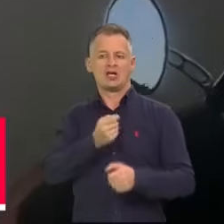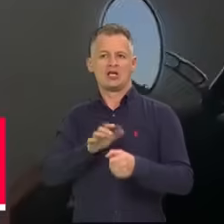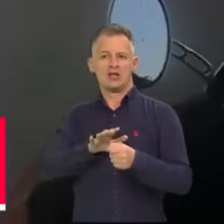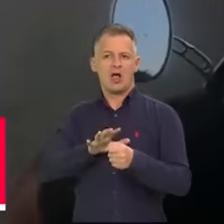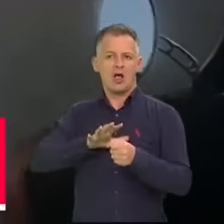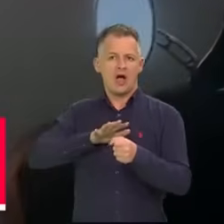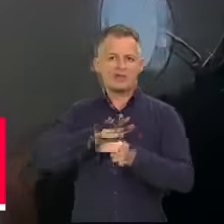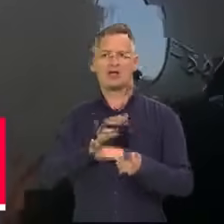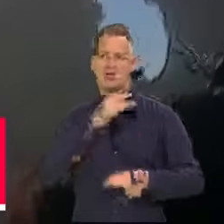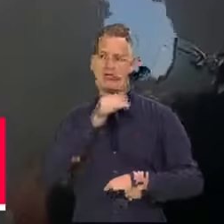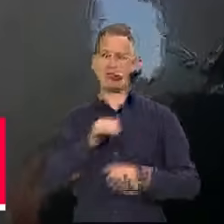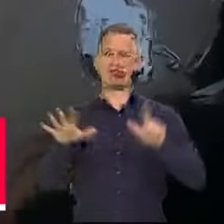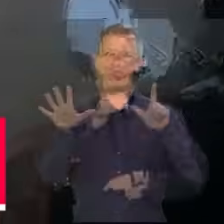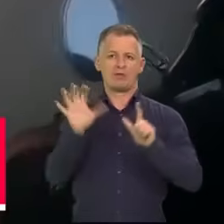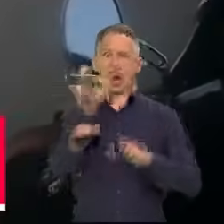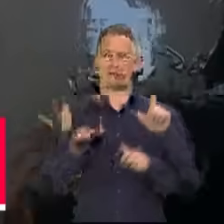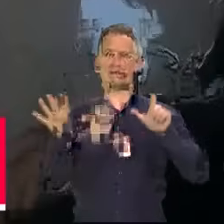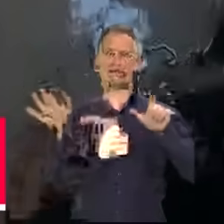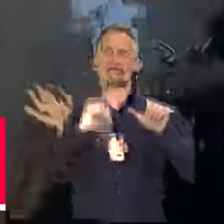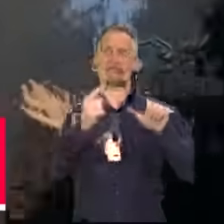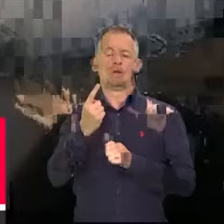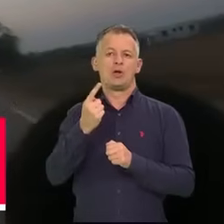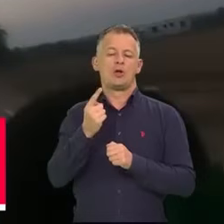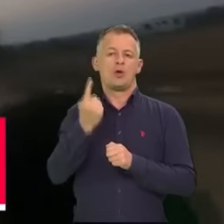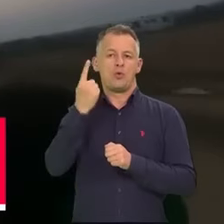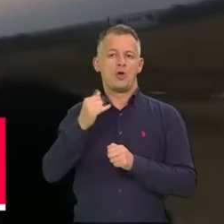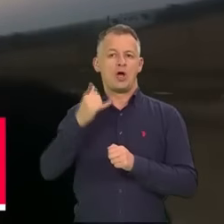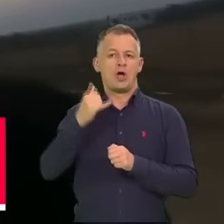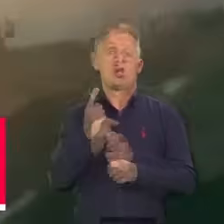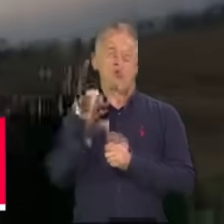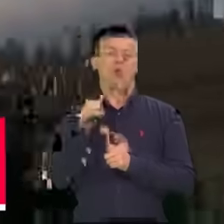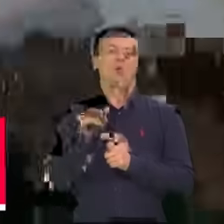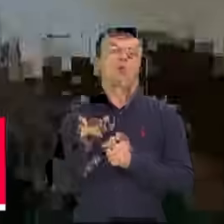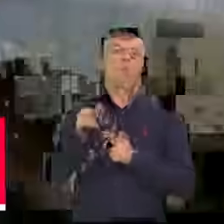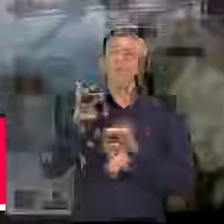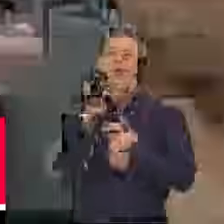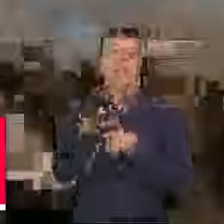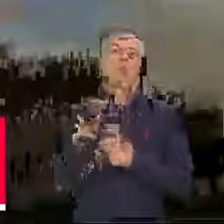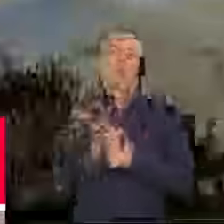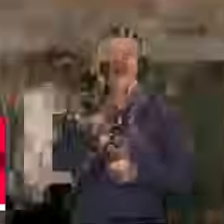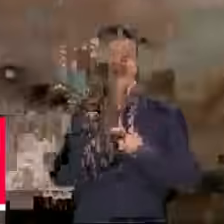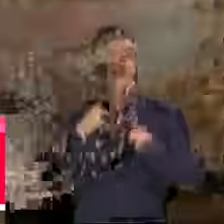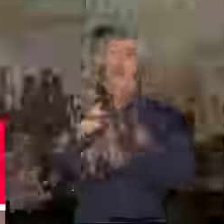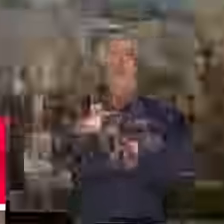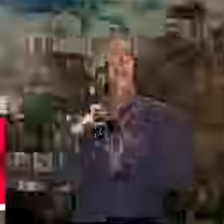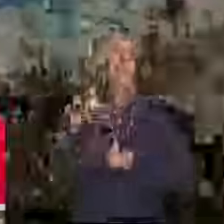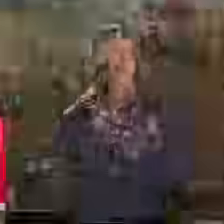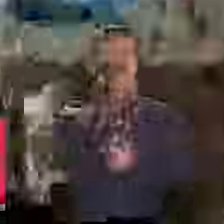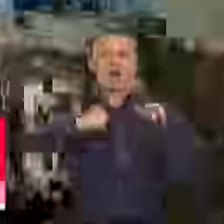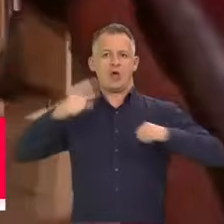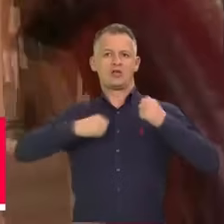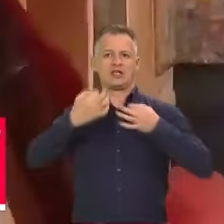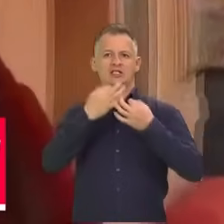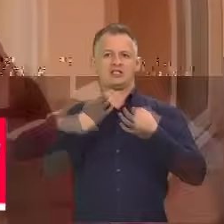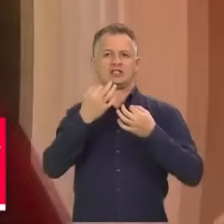masacrat evrei pe 7 octombrie. Unul dintre ei și-a sunat pe telefonul unei victime pentru a se lăuda că a ucis fără milă 10 oameni.